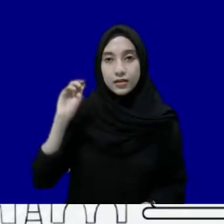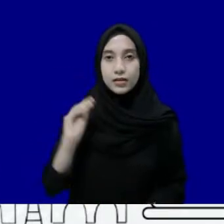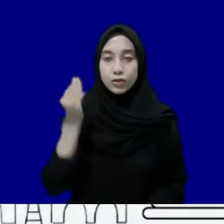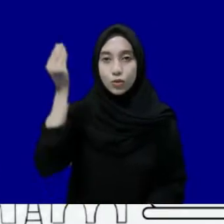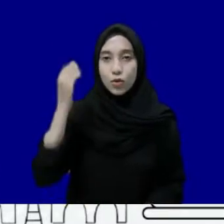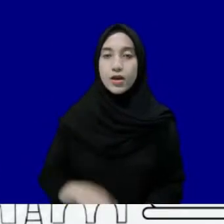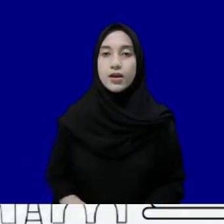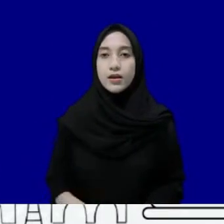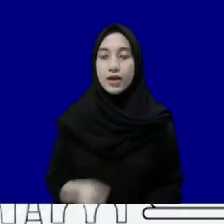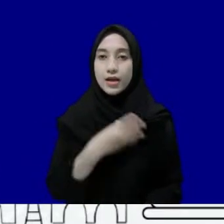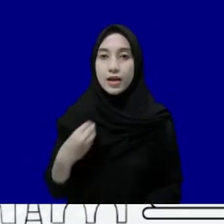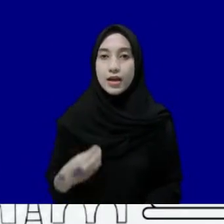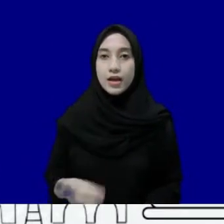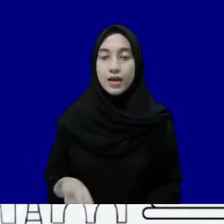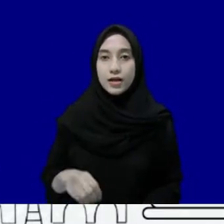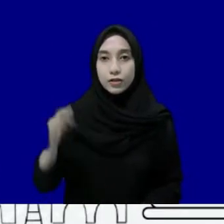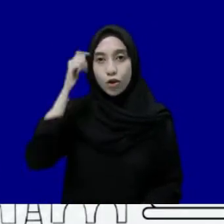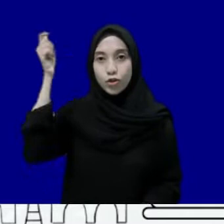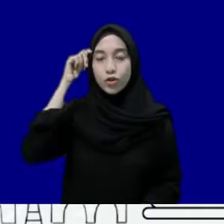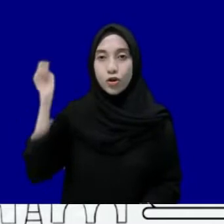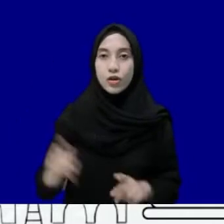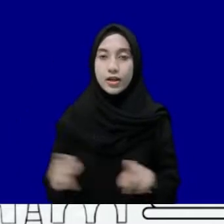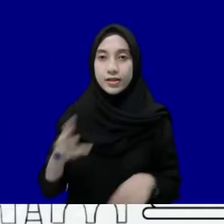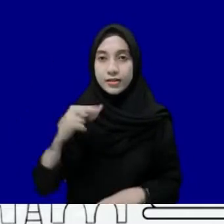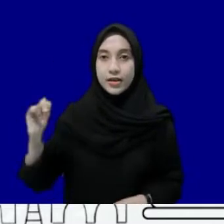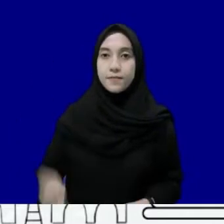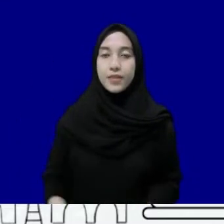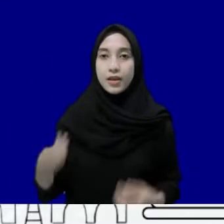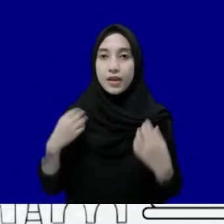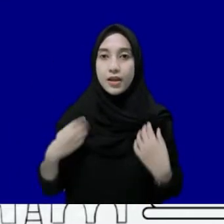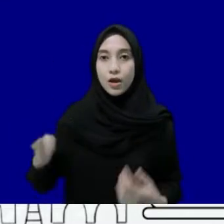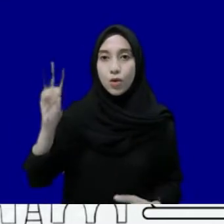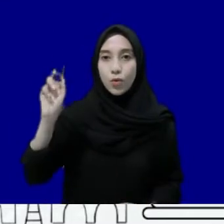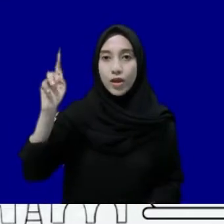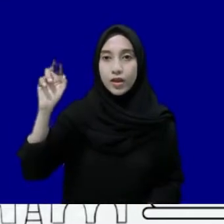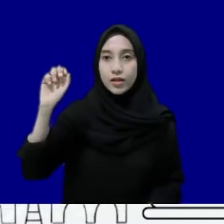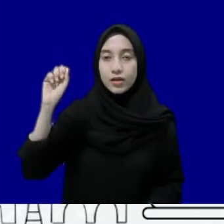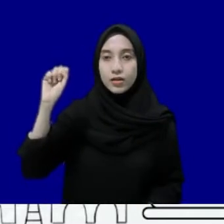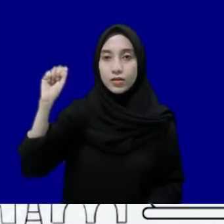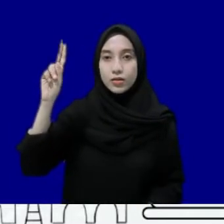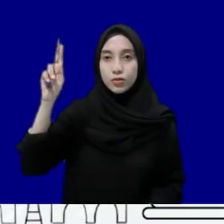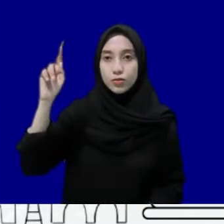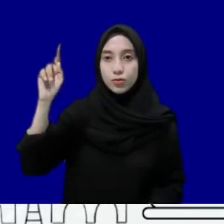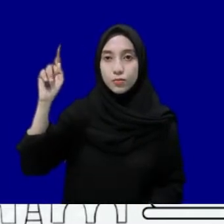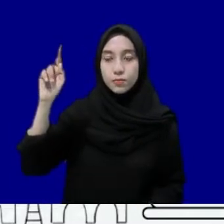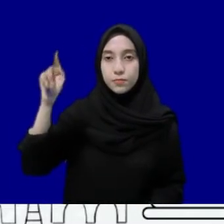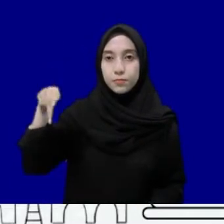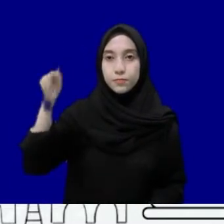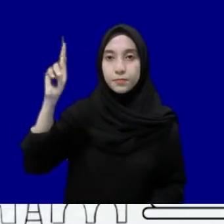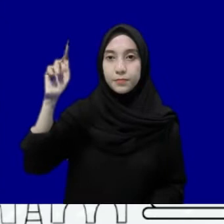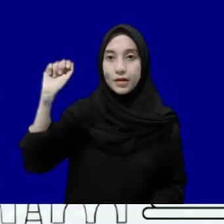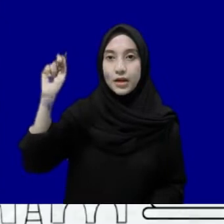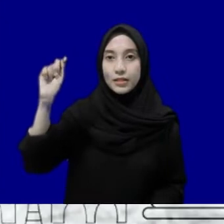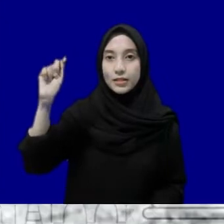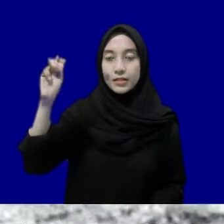Mohyamin, W.R. Supratman, Walter Mongsidi, Hairil Anwar,